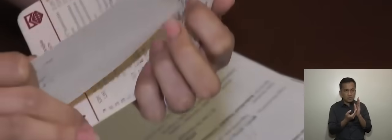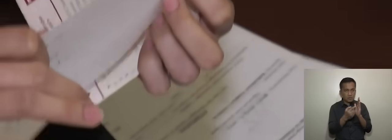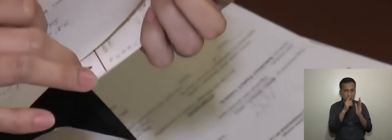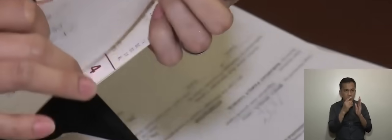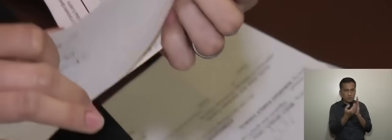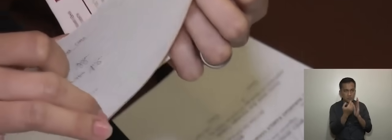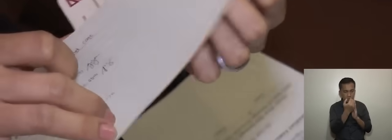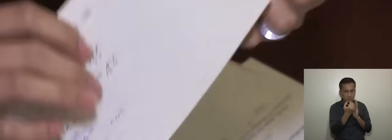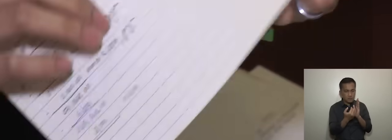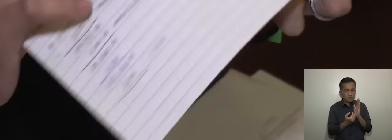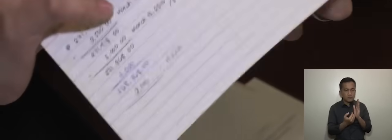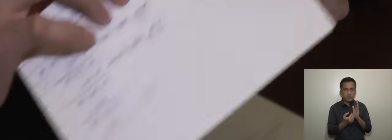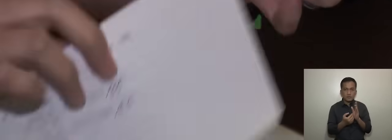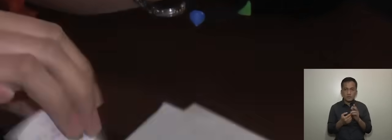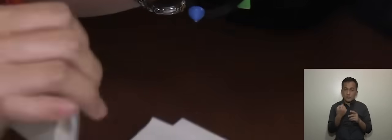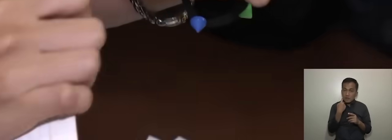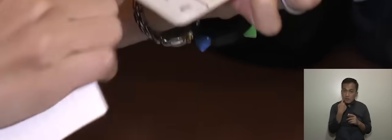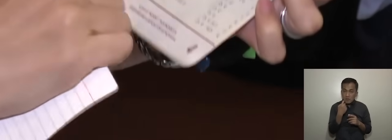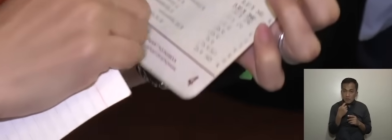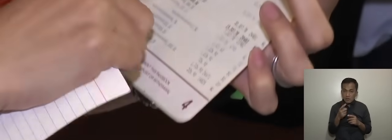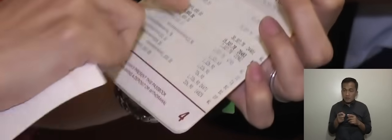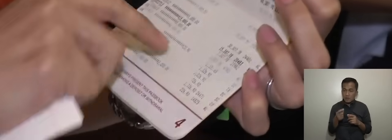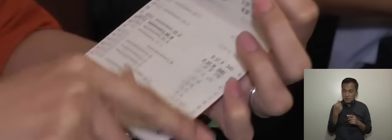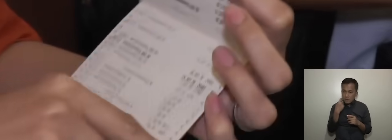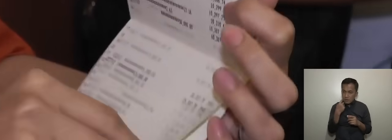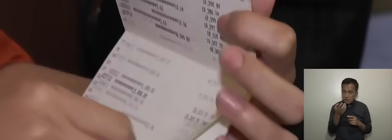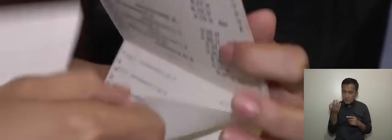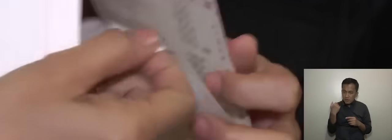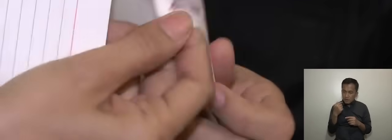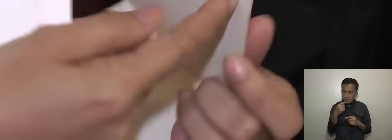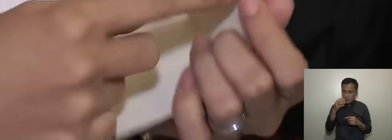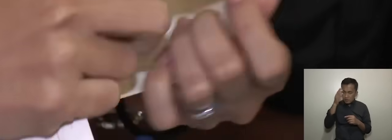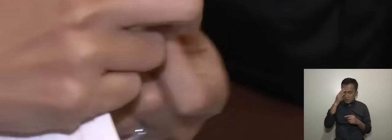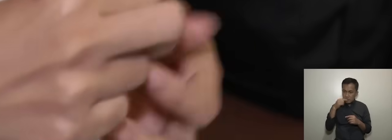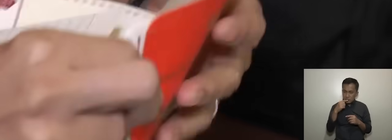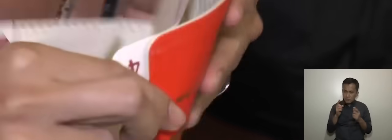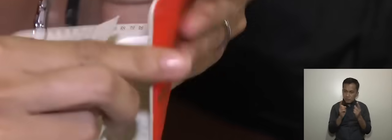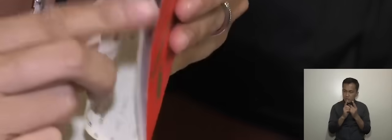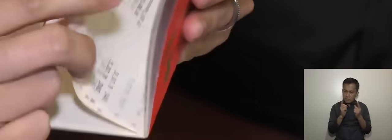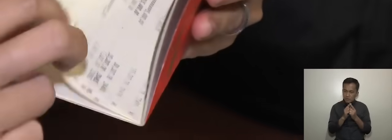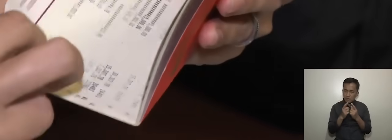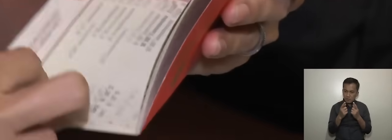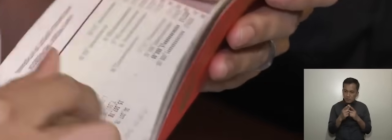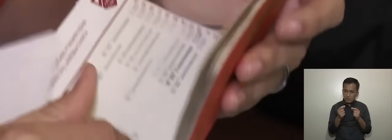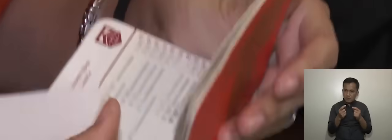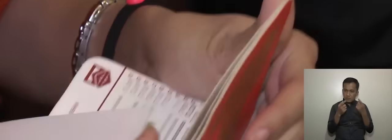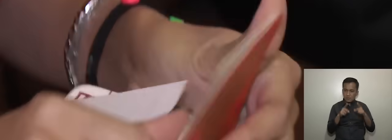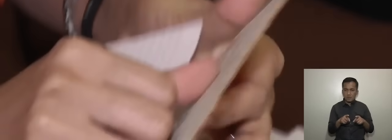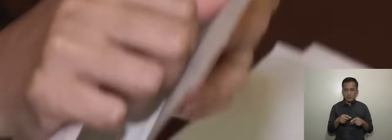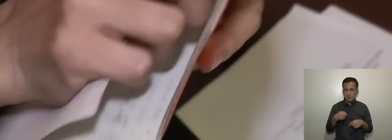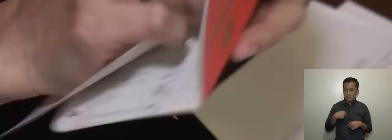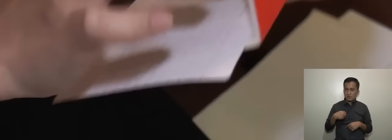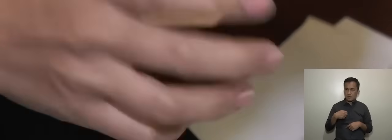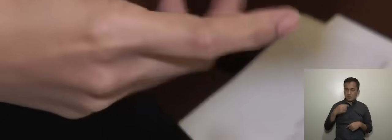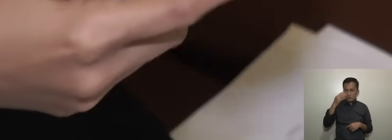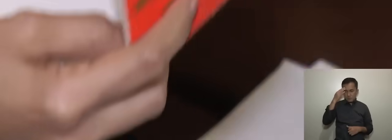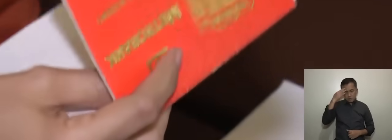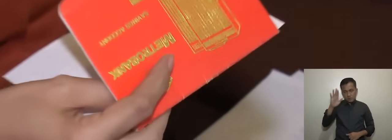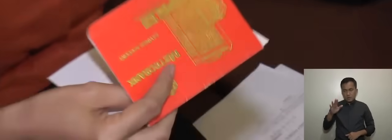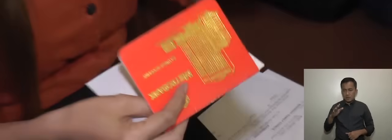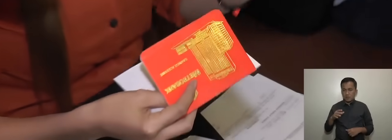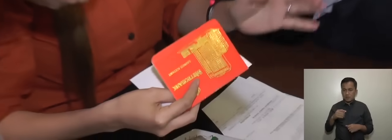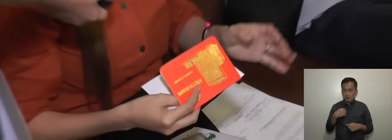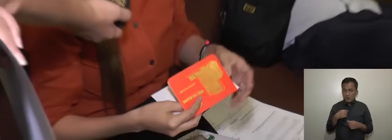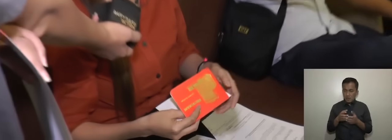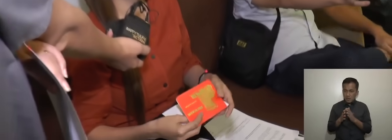Nandito talaga. Tapos nito ko lang na kailan na ano yun, makikita si Rena. Niyo po. Nalaman na nagkikita sila nung hapon, may nangyayari sa kanila. Hindi ko alam talaga. Wala po nangyayari.